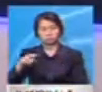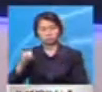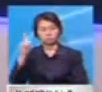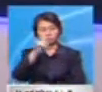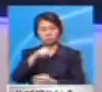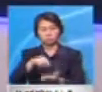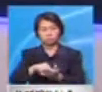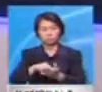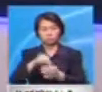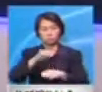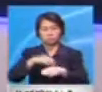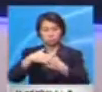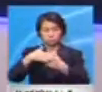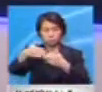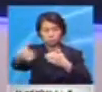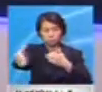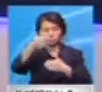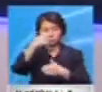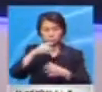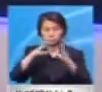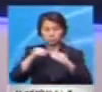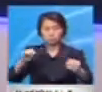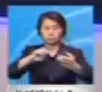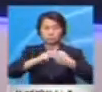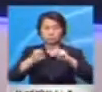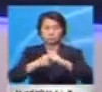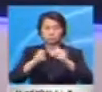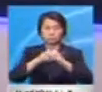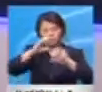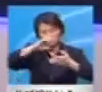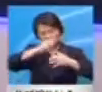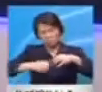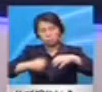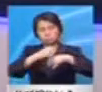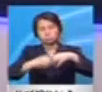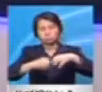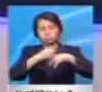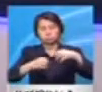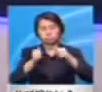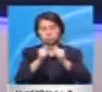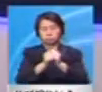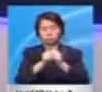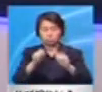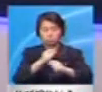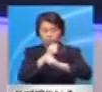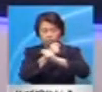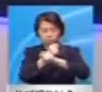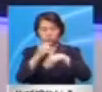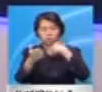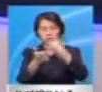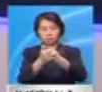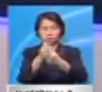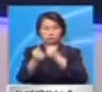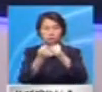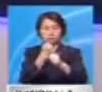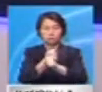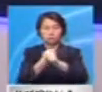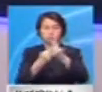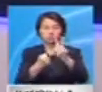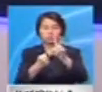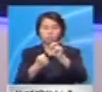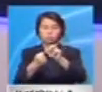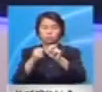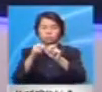adalah rancangan jangka panjang bagi mengatasi masalah hakisan tebing dan banjir yang mampu bertahan sehingga tahun